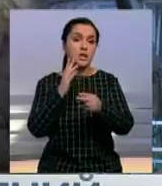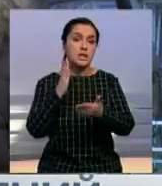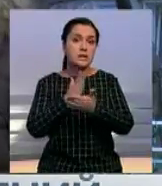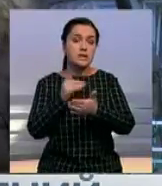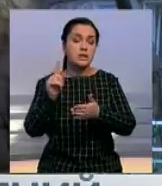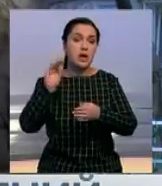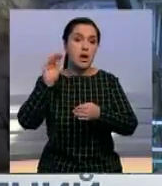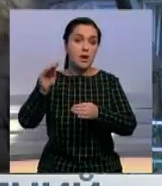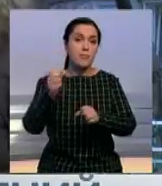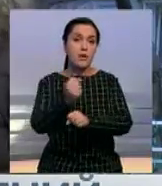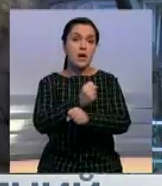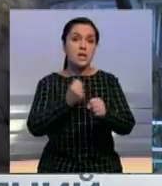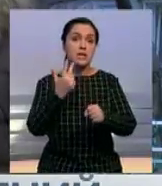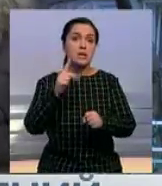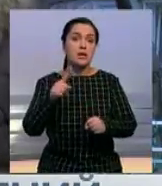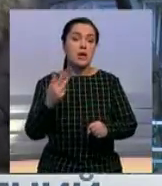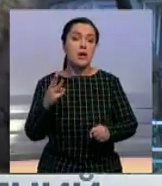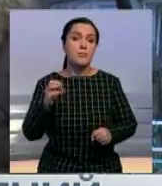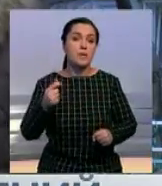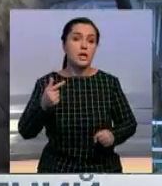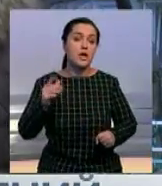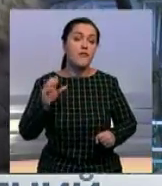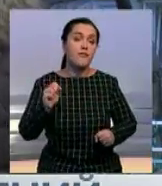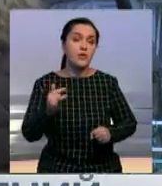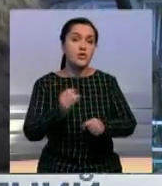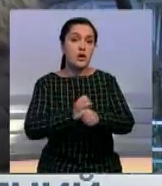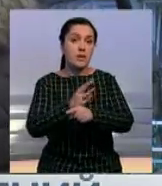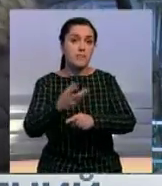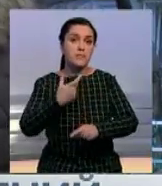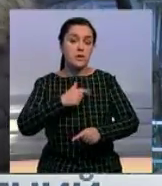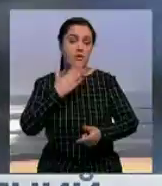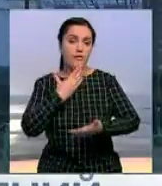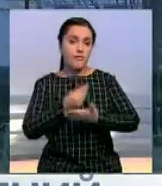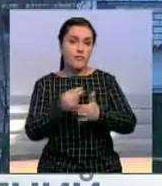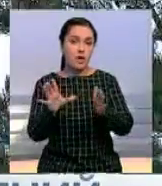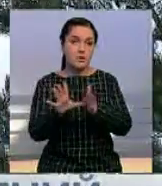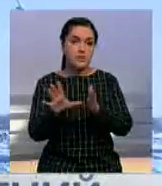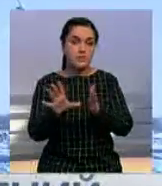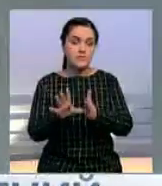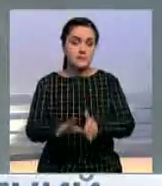3,5 мегаватта. Теперь обеспечивают себя электроэнергией.